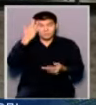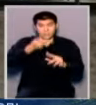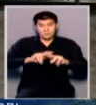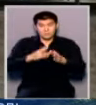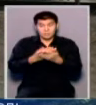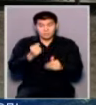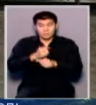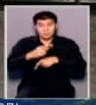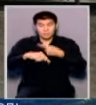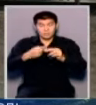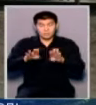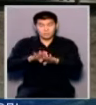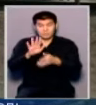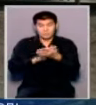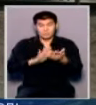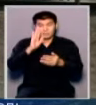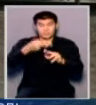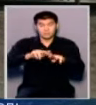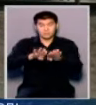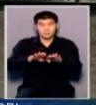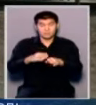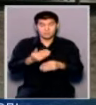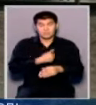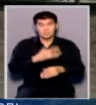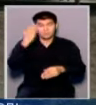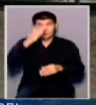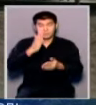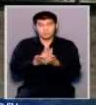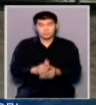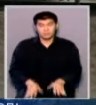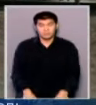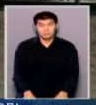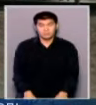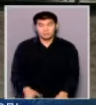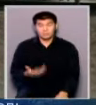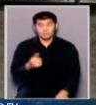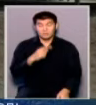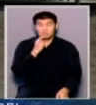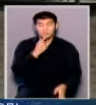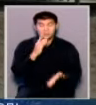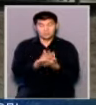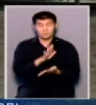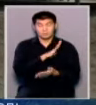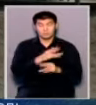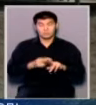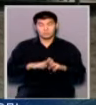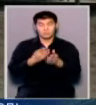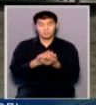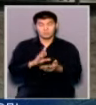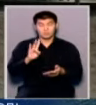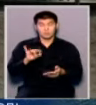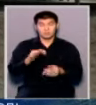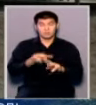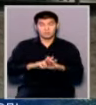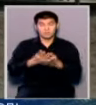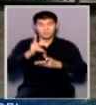болашағымыз, кейінгі ұрпаққа жалғасын таба берсін деген тілектеміз, ойдамыз. Әрине қиындықтар болған болар. Мынау теңіздің